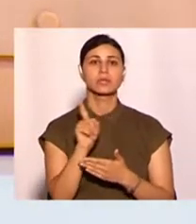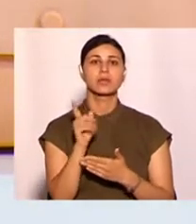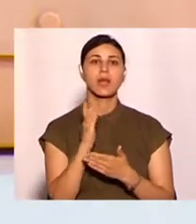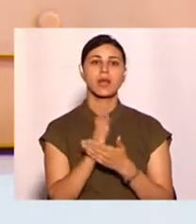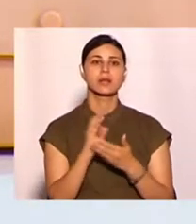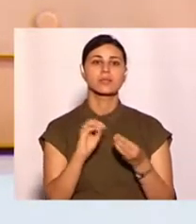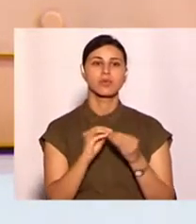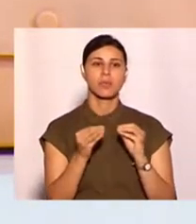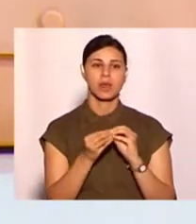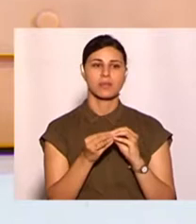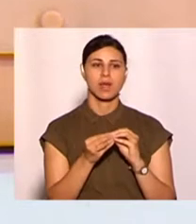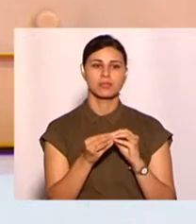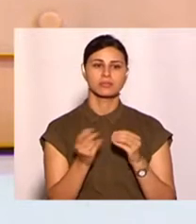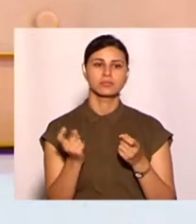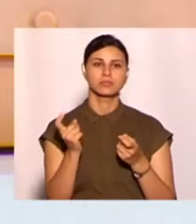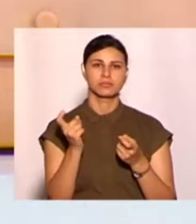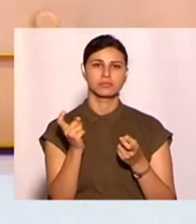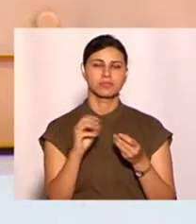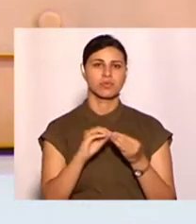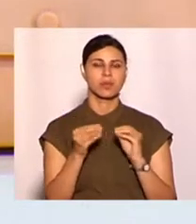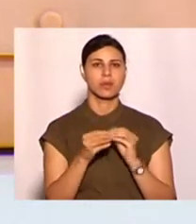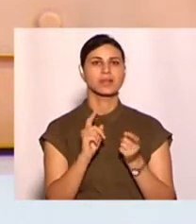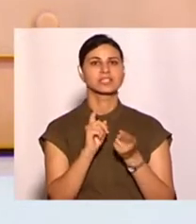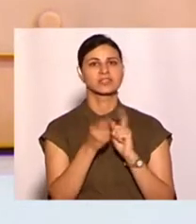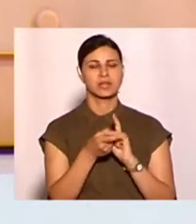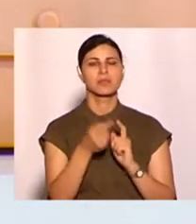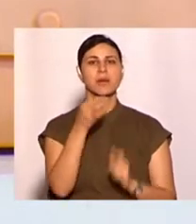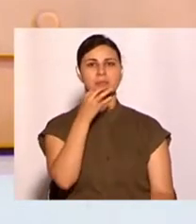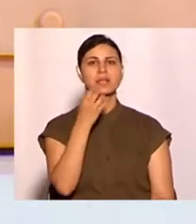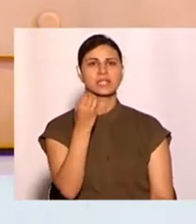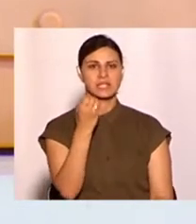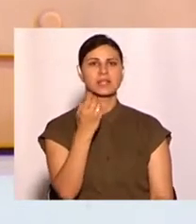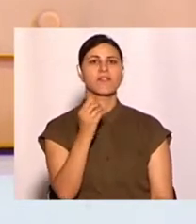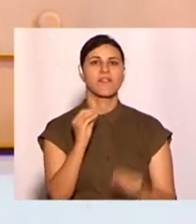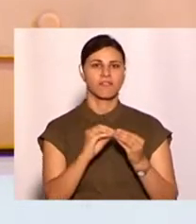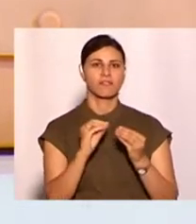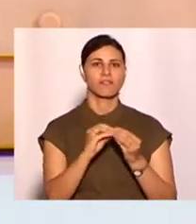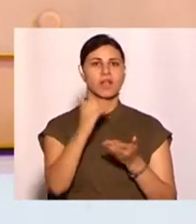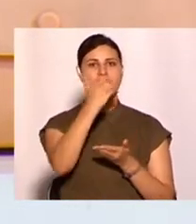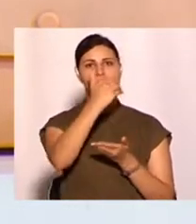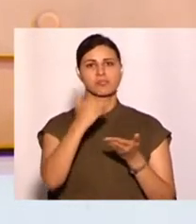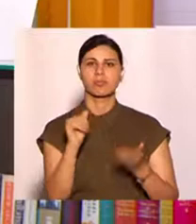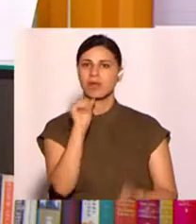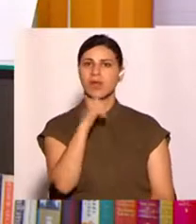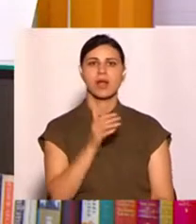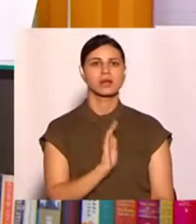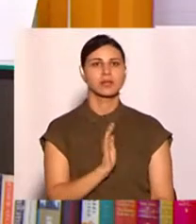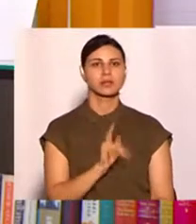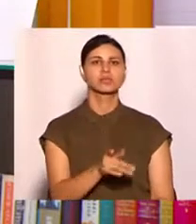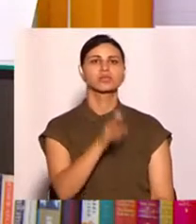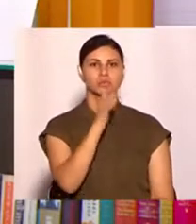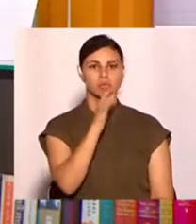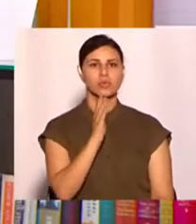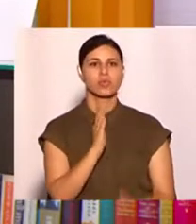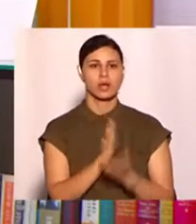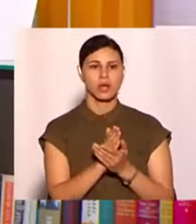არის რაიმე ცვლილება. მე ისე ზემოდან და ჩავდივართ დაბლა. არ დაგეზაროთ, შეიძლება პროცესმა წაიღოს უფრო